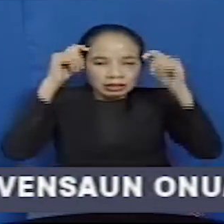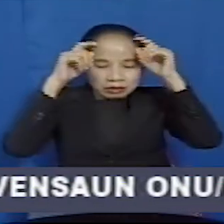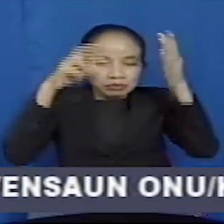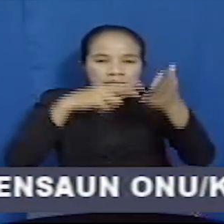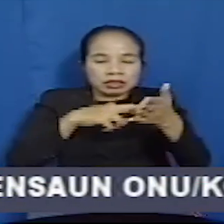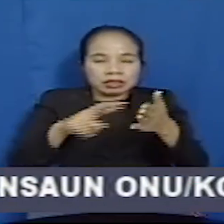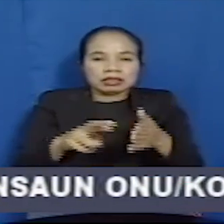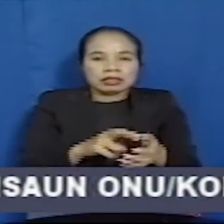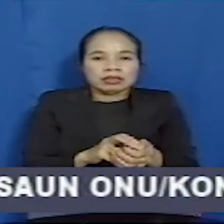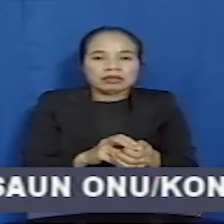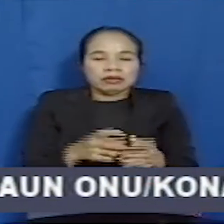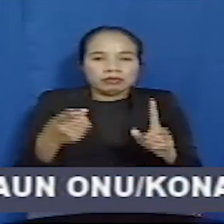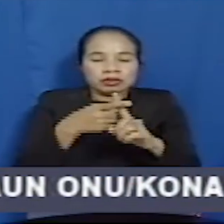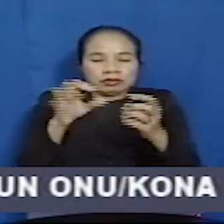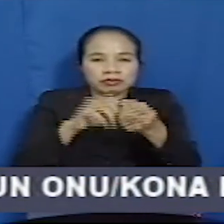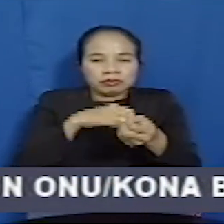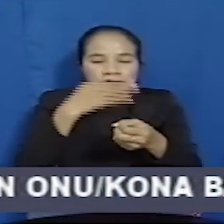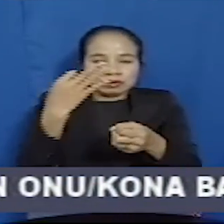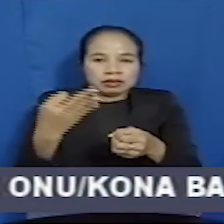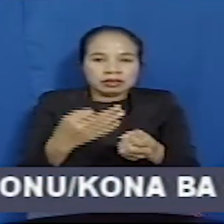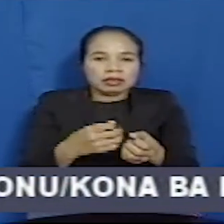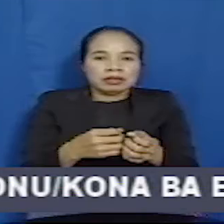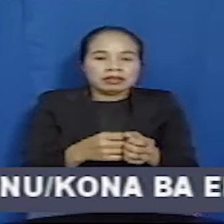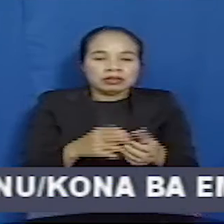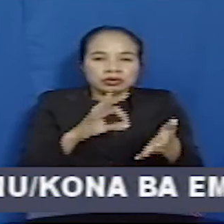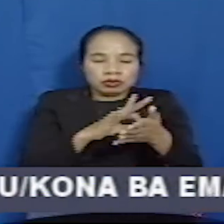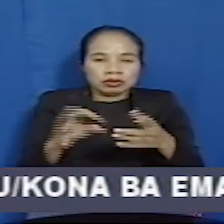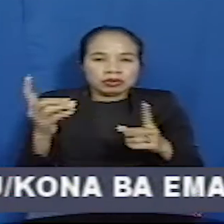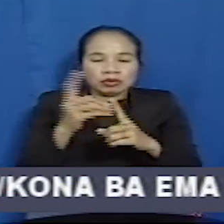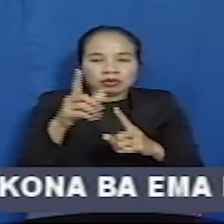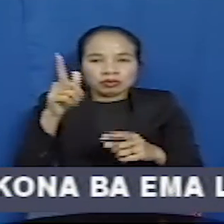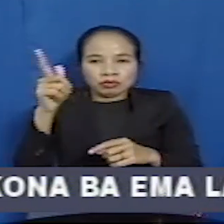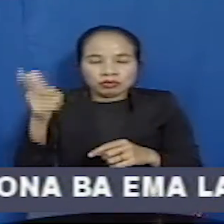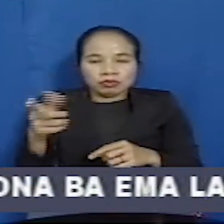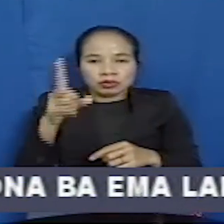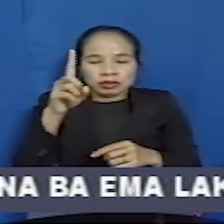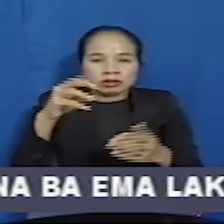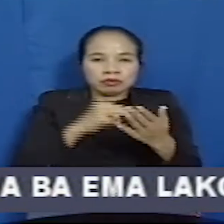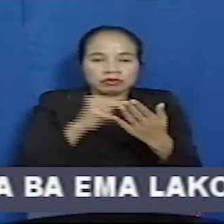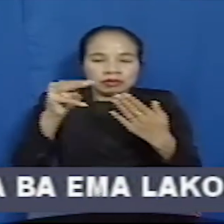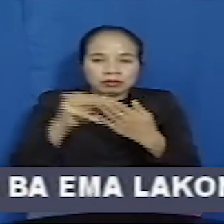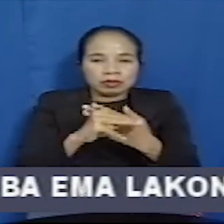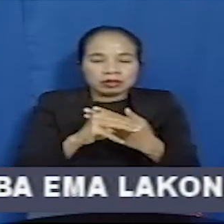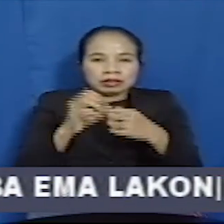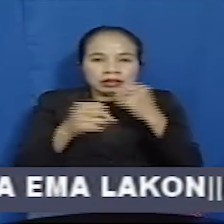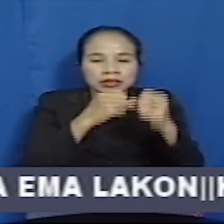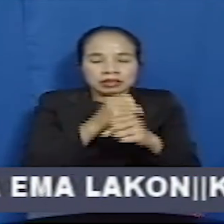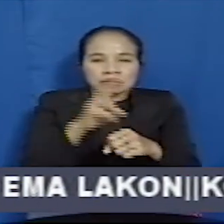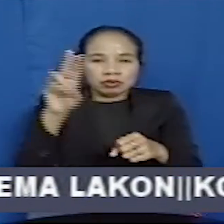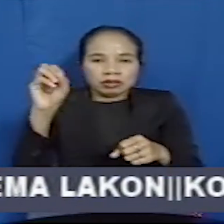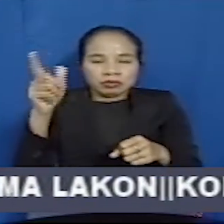Leste resista caso positivo COVID-19 sura husi loron ruanulu resin ida fulan marsu tinan rihun